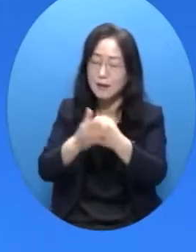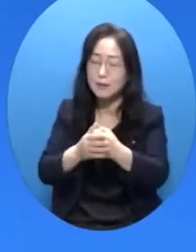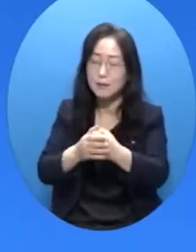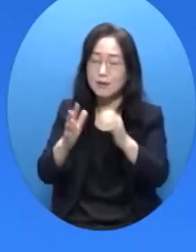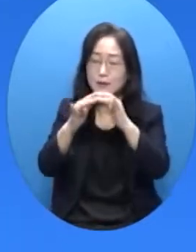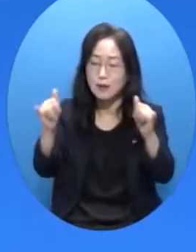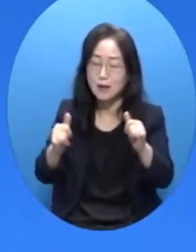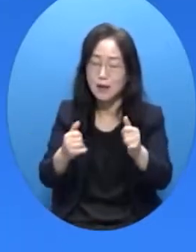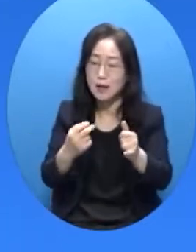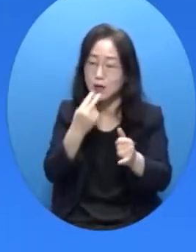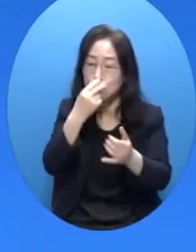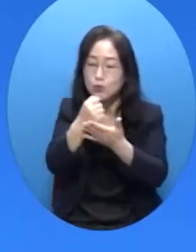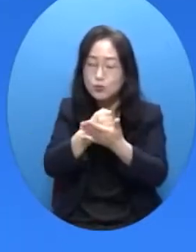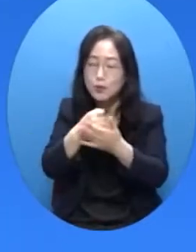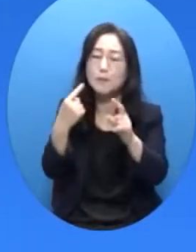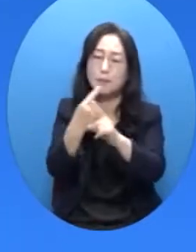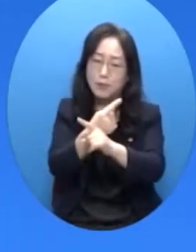물가가